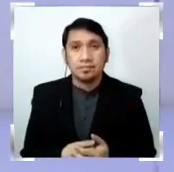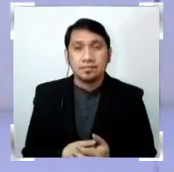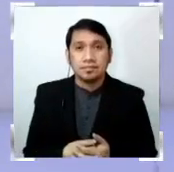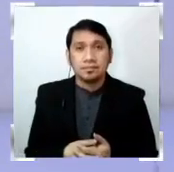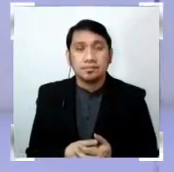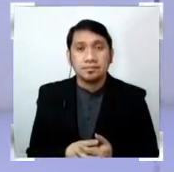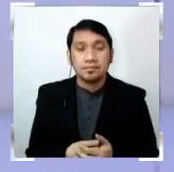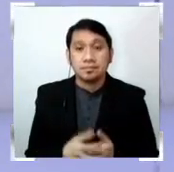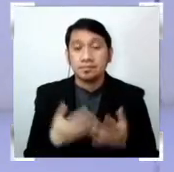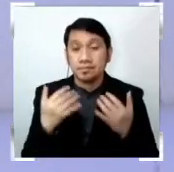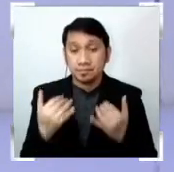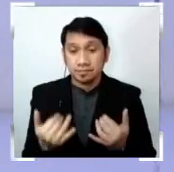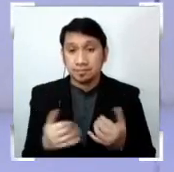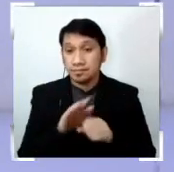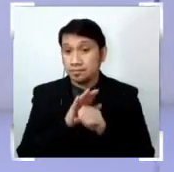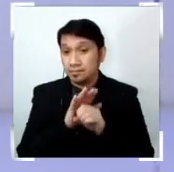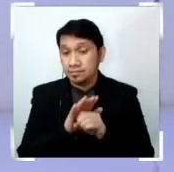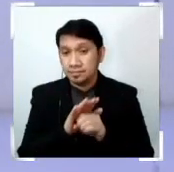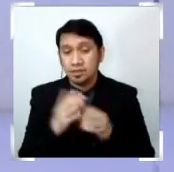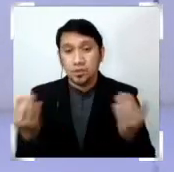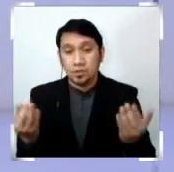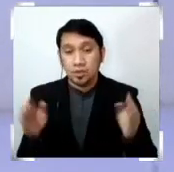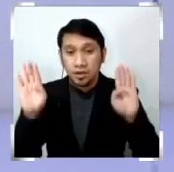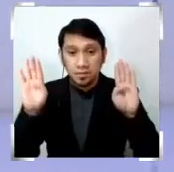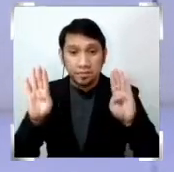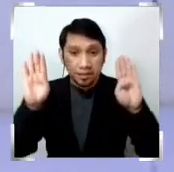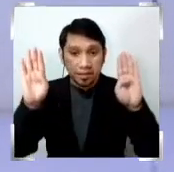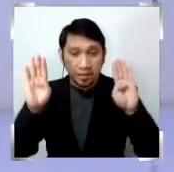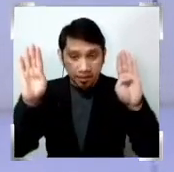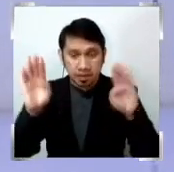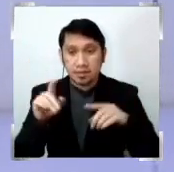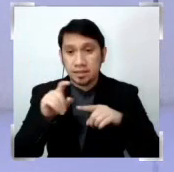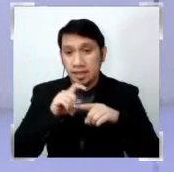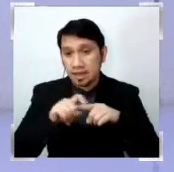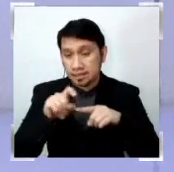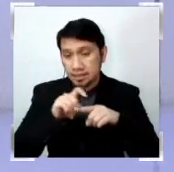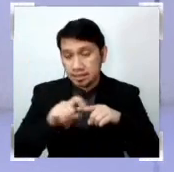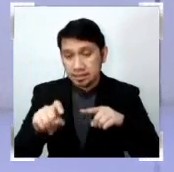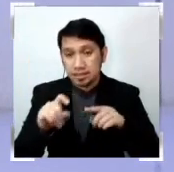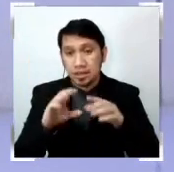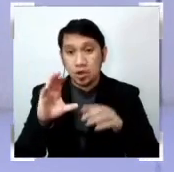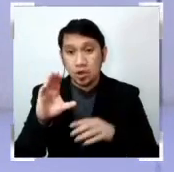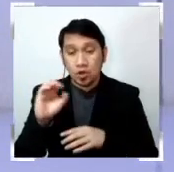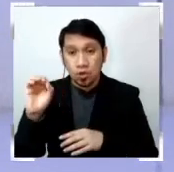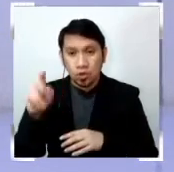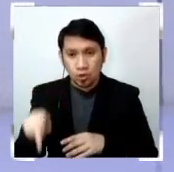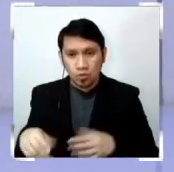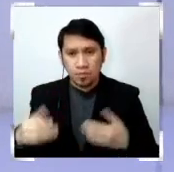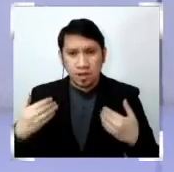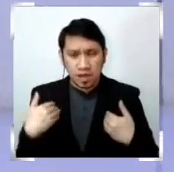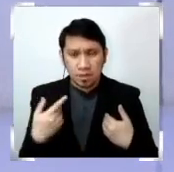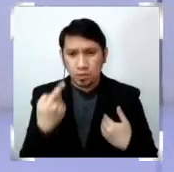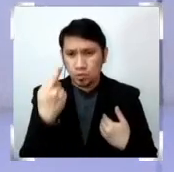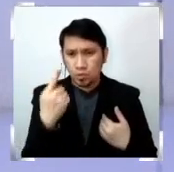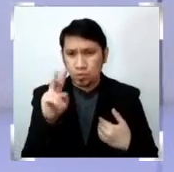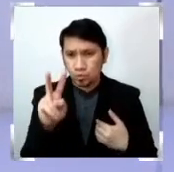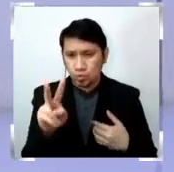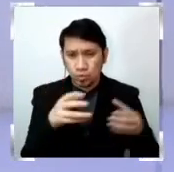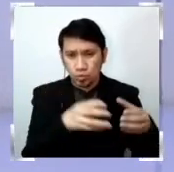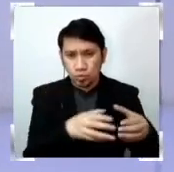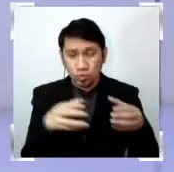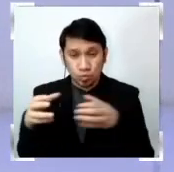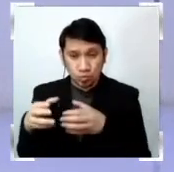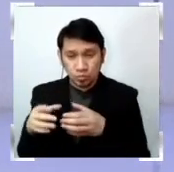Nagkatensyon sa opisina ng Benguet Electric Cooperative na magpang-abot ang matauhan ng dalawang kampong nag-aagawan sa liderato. Kung